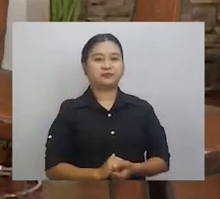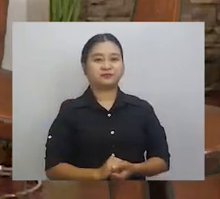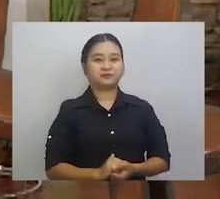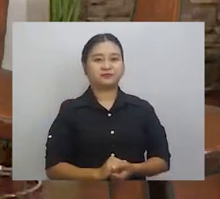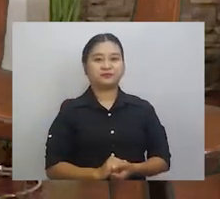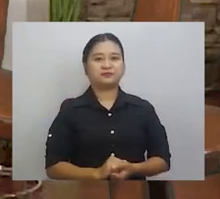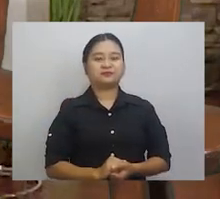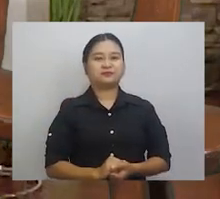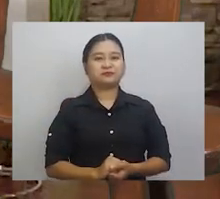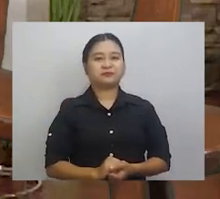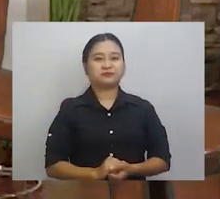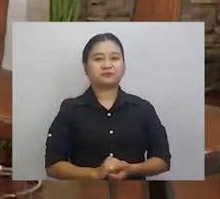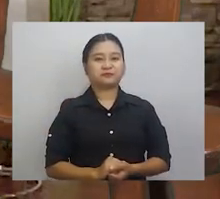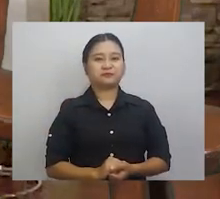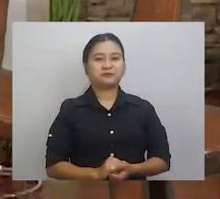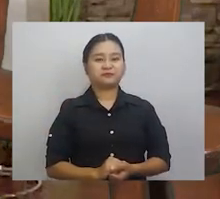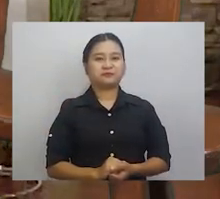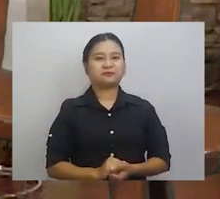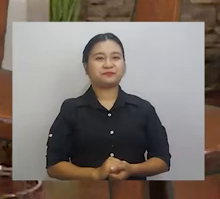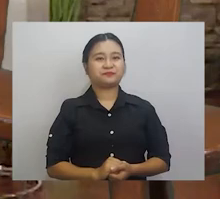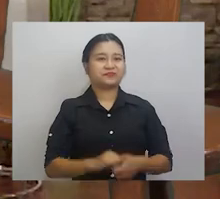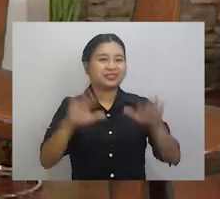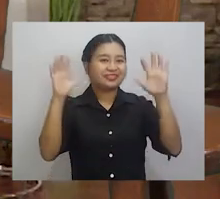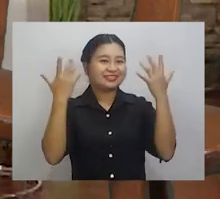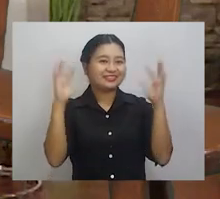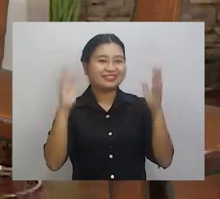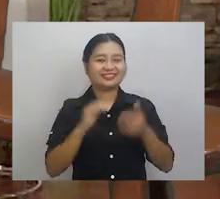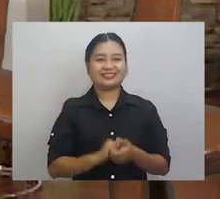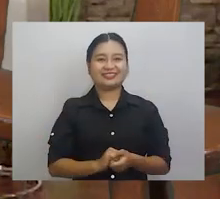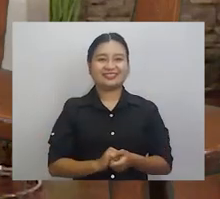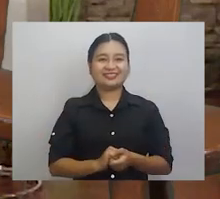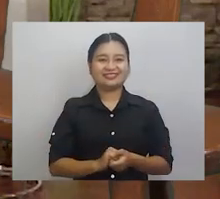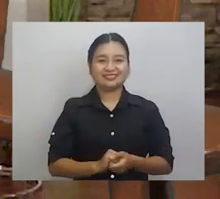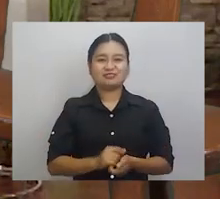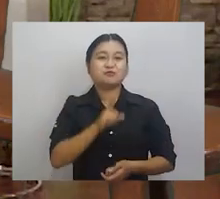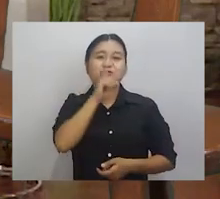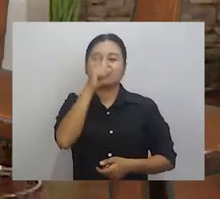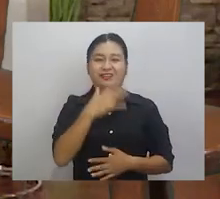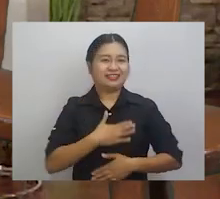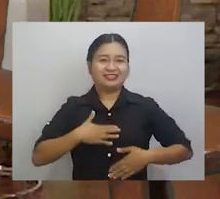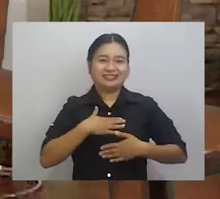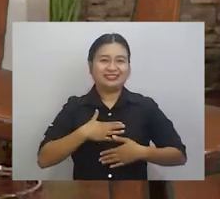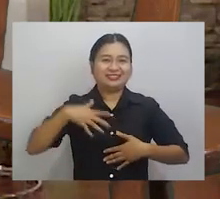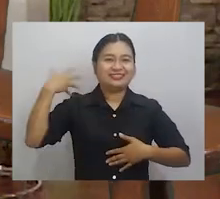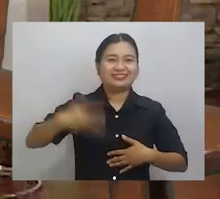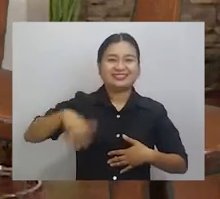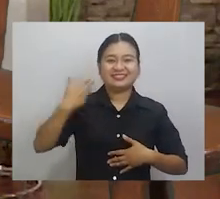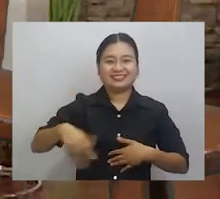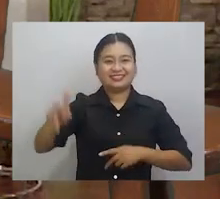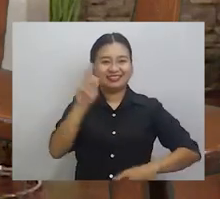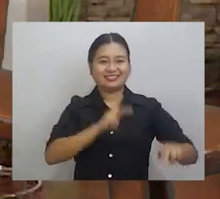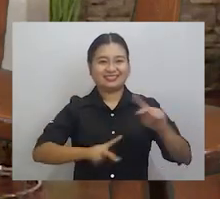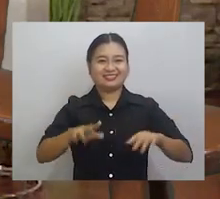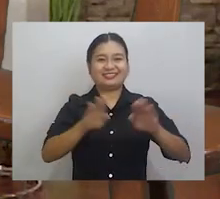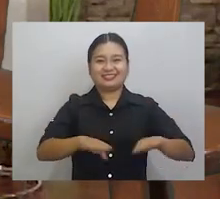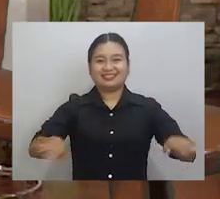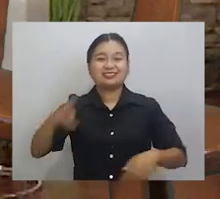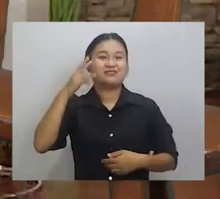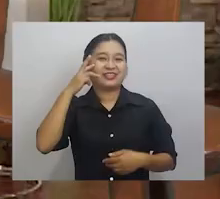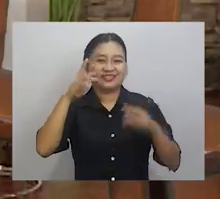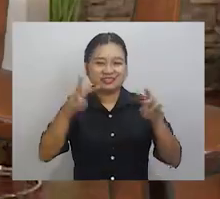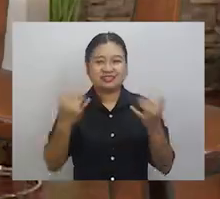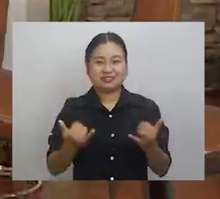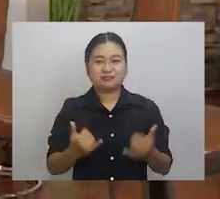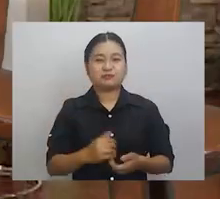Media Reaction. Wow, Ma'am Shibi! Talagang nakamamangha ang ating madlang kids. Ano